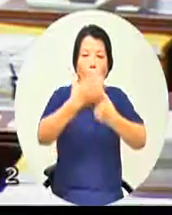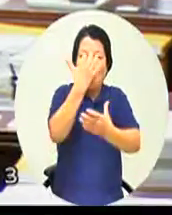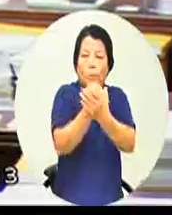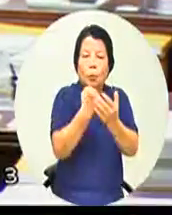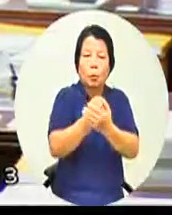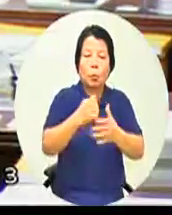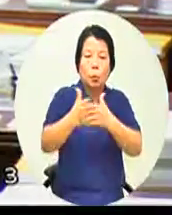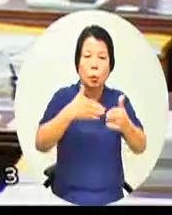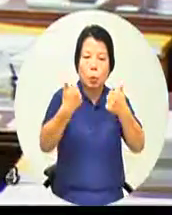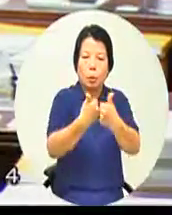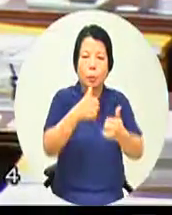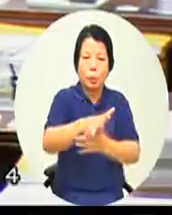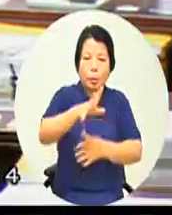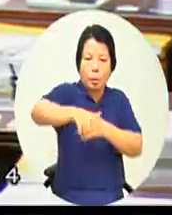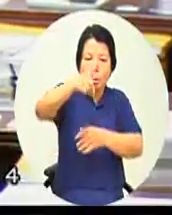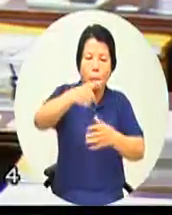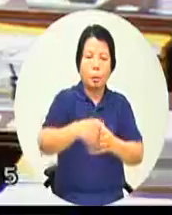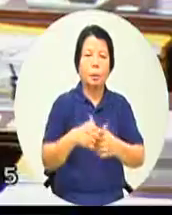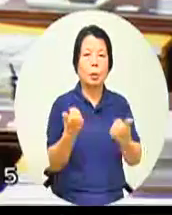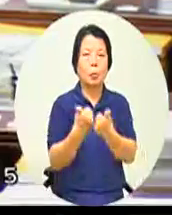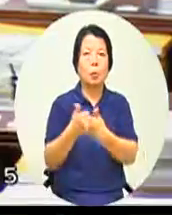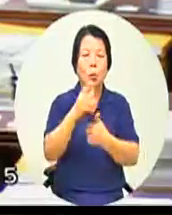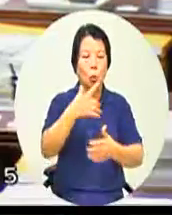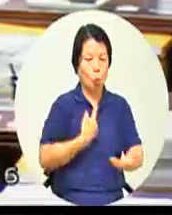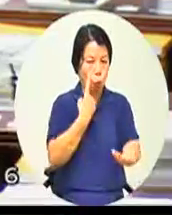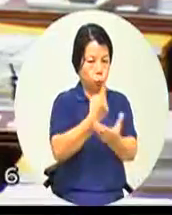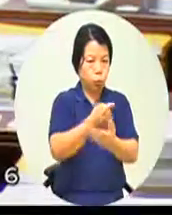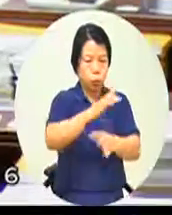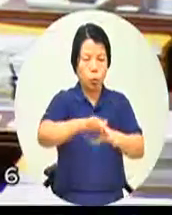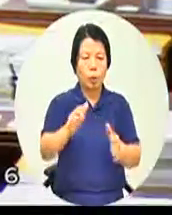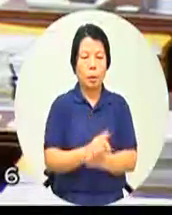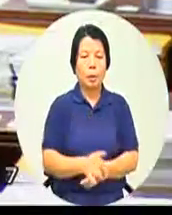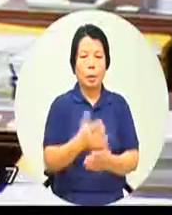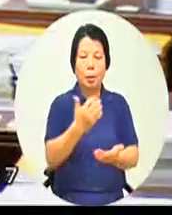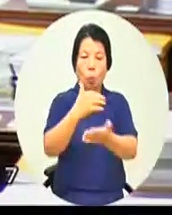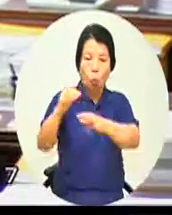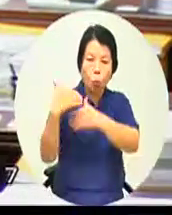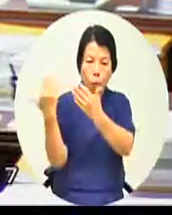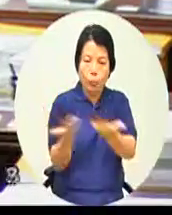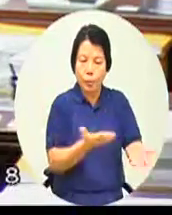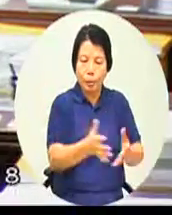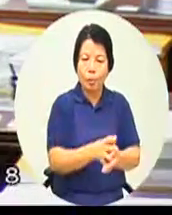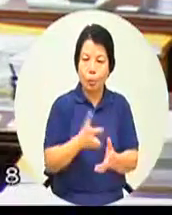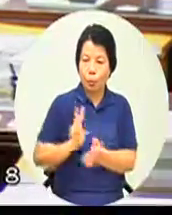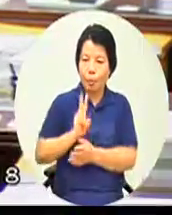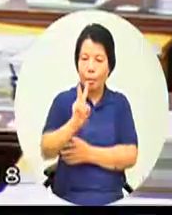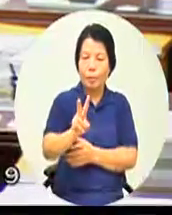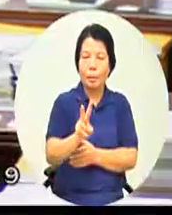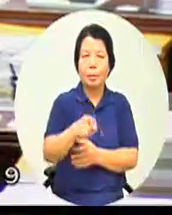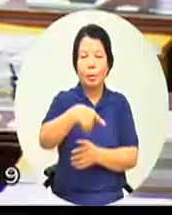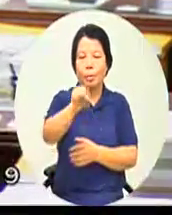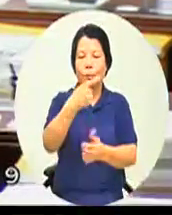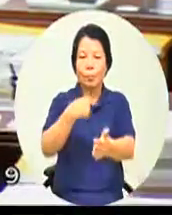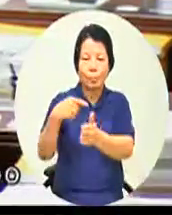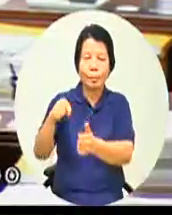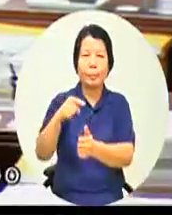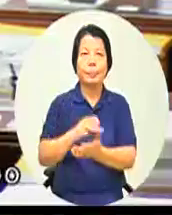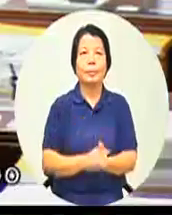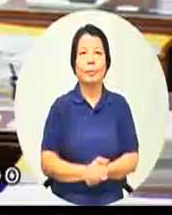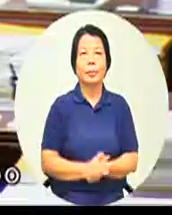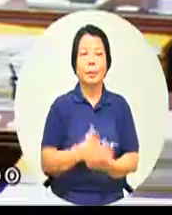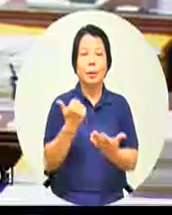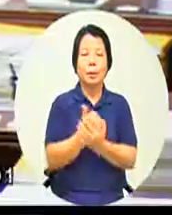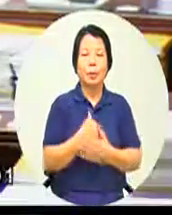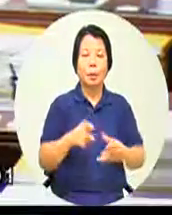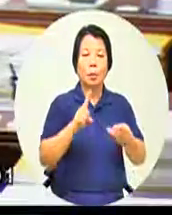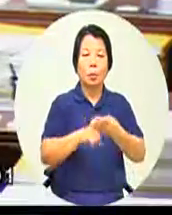协会正式第一次的大会，那我会去参加，也非常欢迎王代理局长你能够亲临指教。那是不是请王